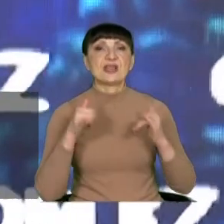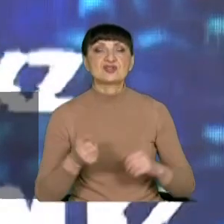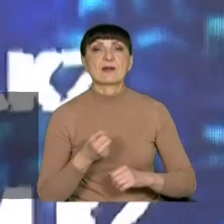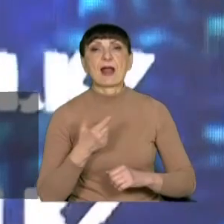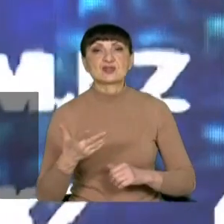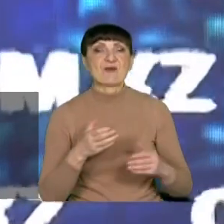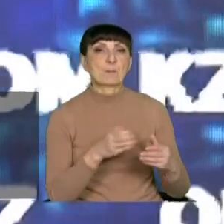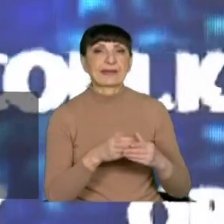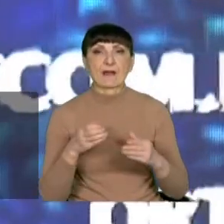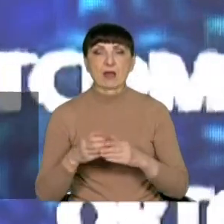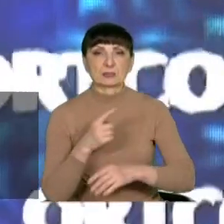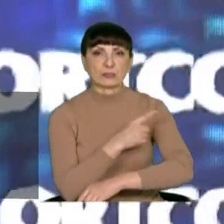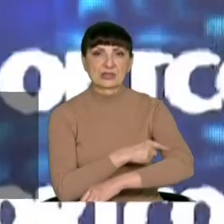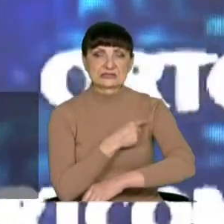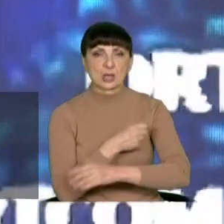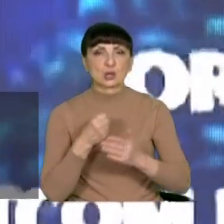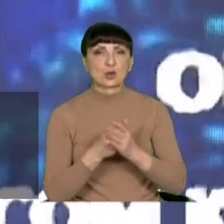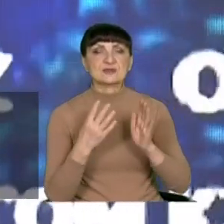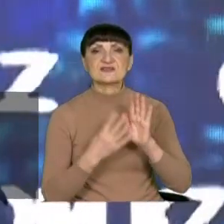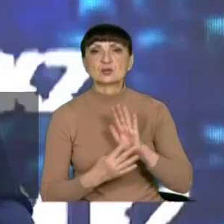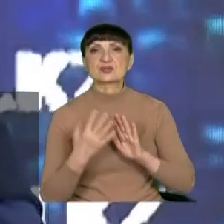бригад, медицинских бригад, до 95.